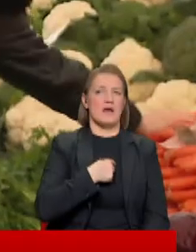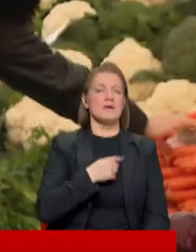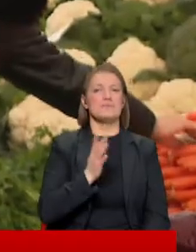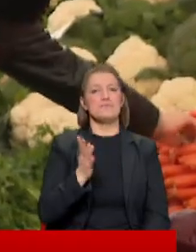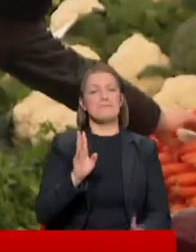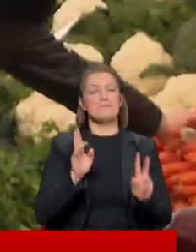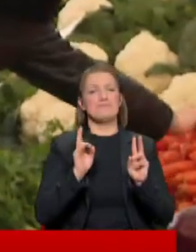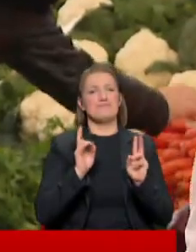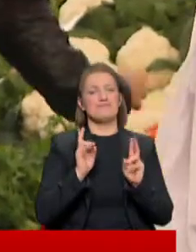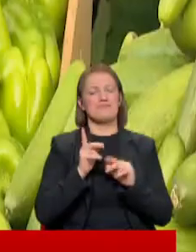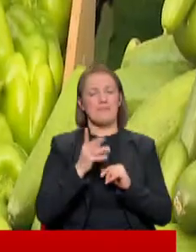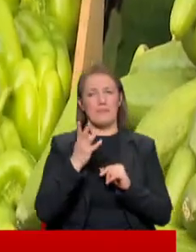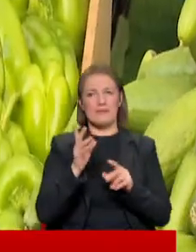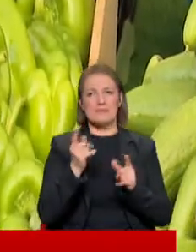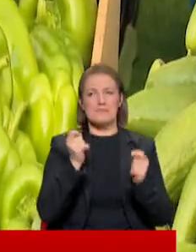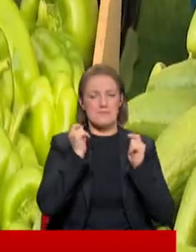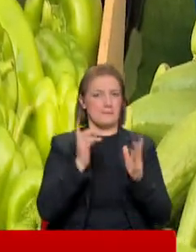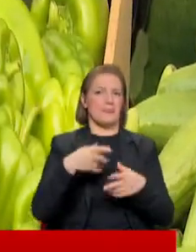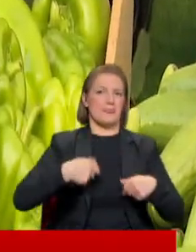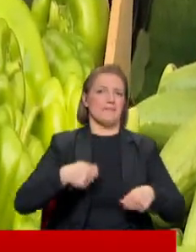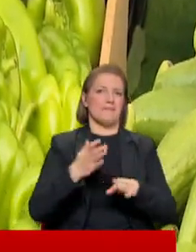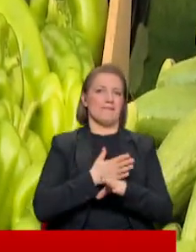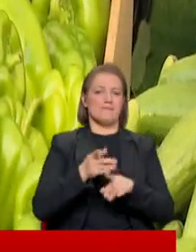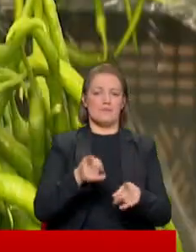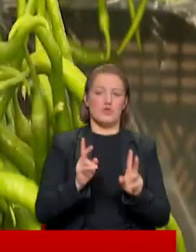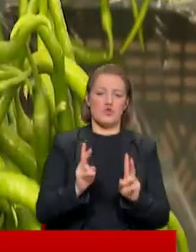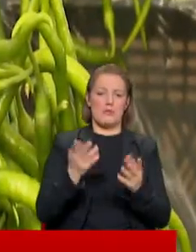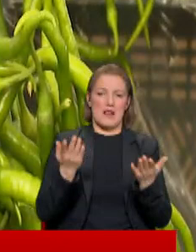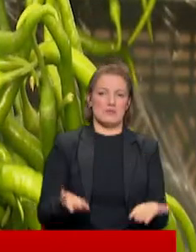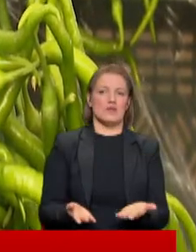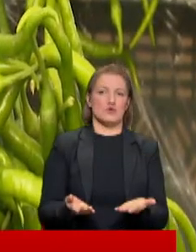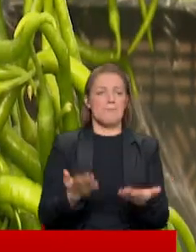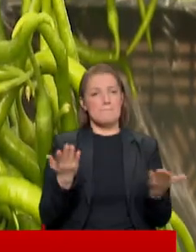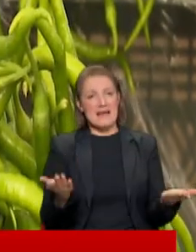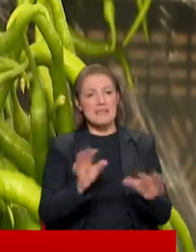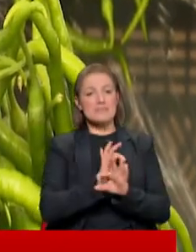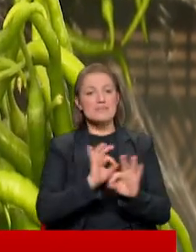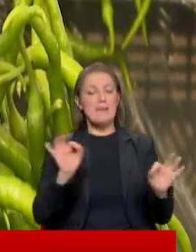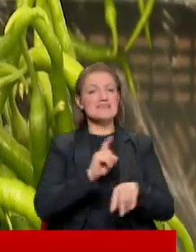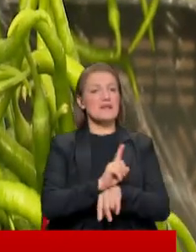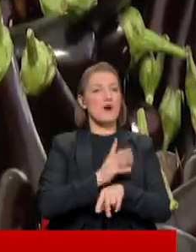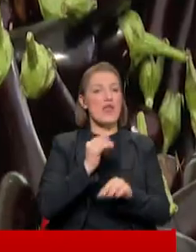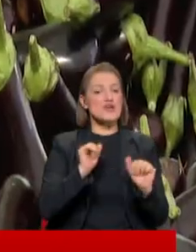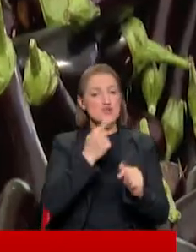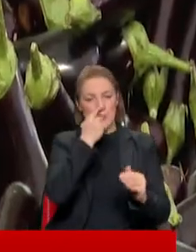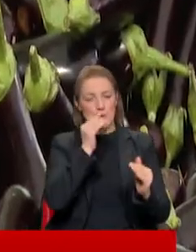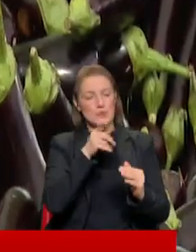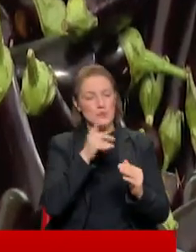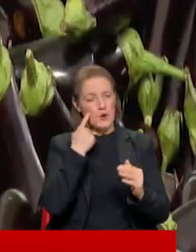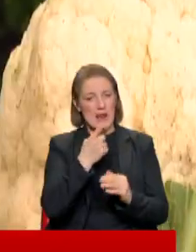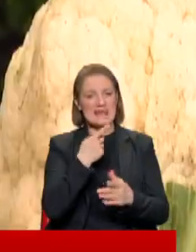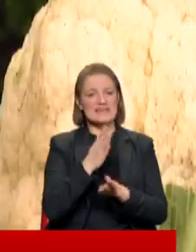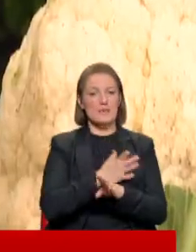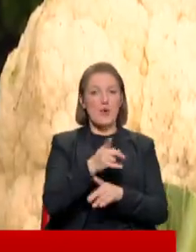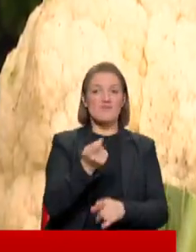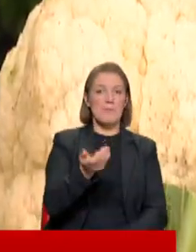olmayan sebzelerin fiyatı çok yüksek ve biz bunu normal kabul ediyoruz. Peki tam mevsimi olan sebzeler, onların da fiyatı